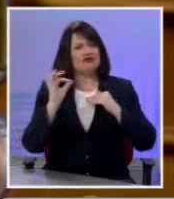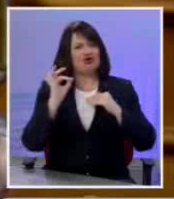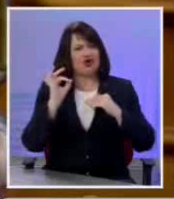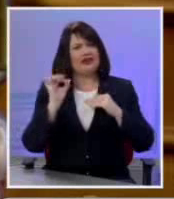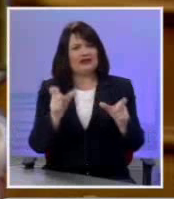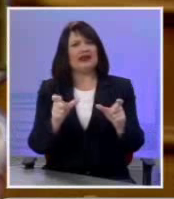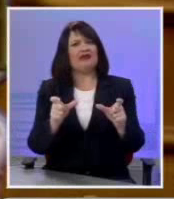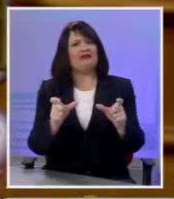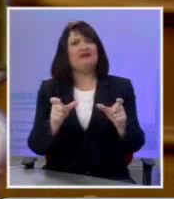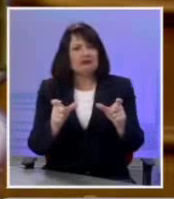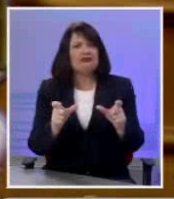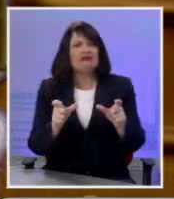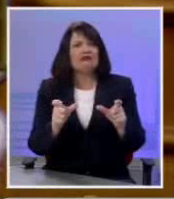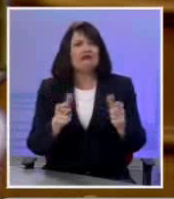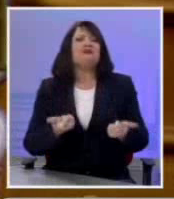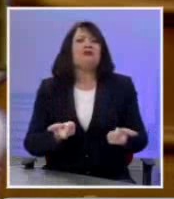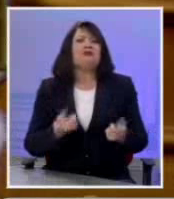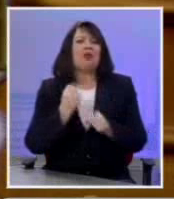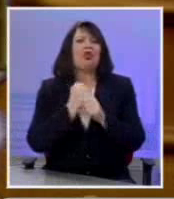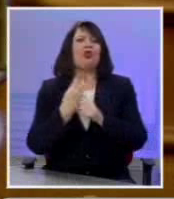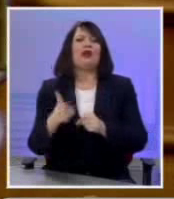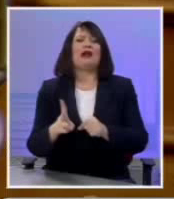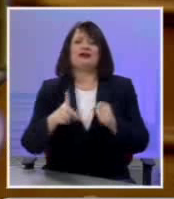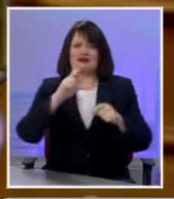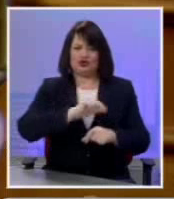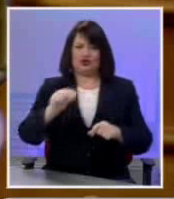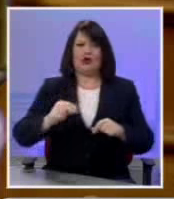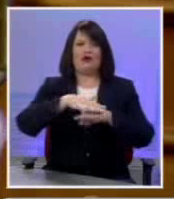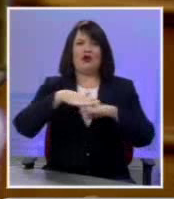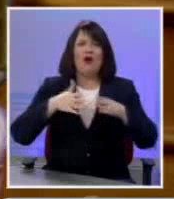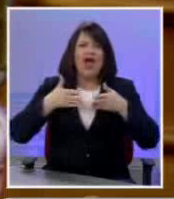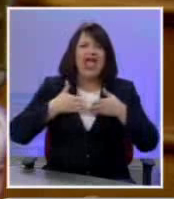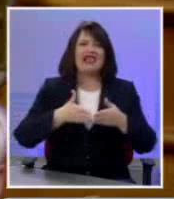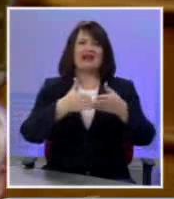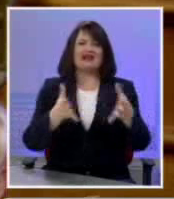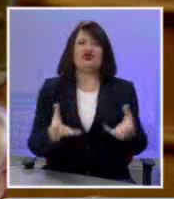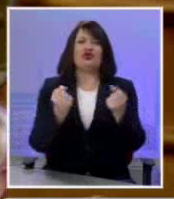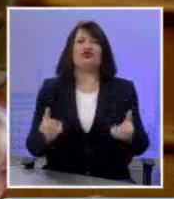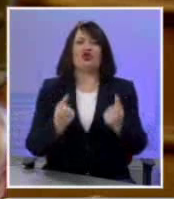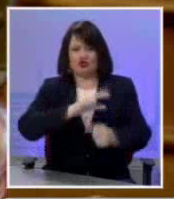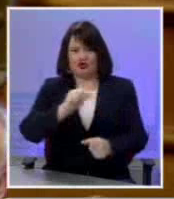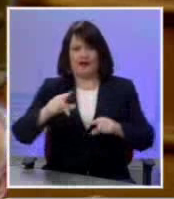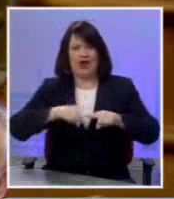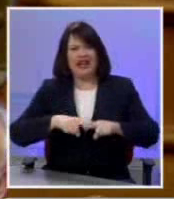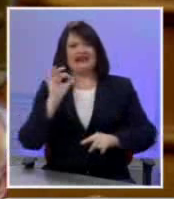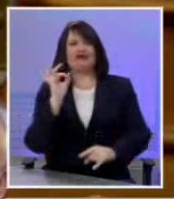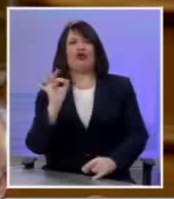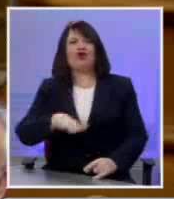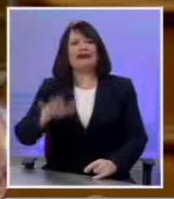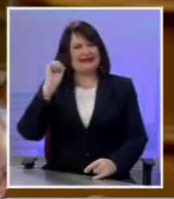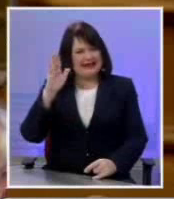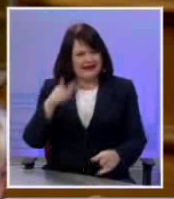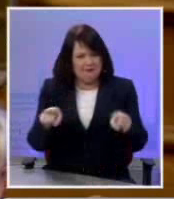είναι εκεί και δεν κάνει βέβαια τίποτα άλλο από αυτό που κάνει και η ελληνική ακτοφυλακή. Διασώζει ανθρώπους. Η Ελλάδα